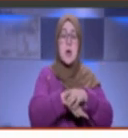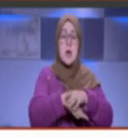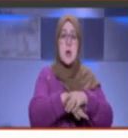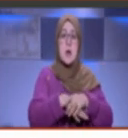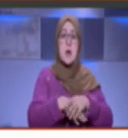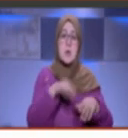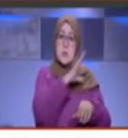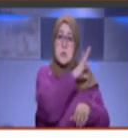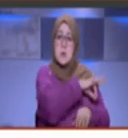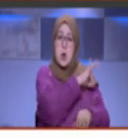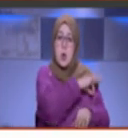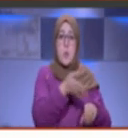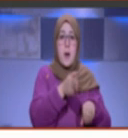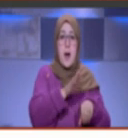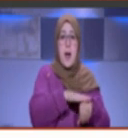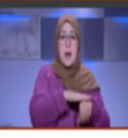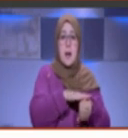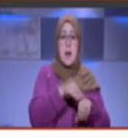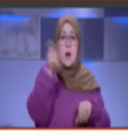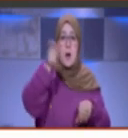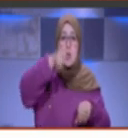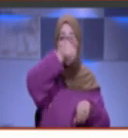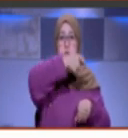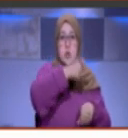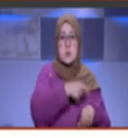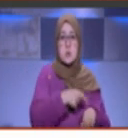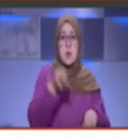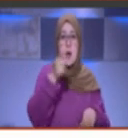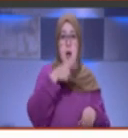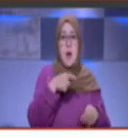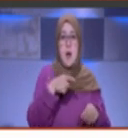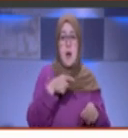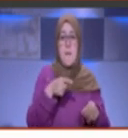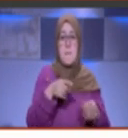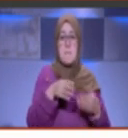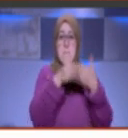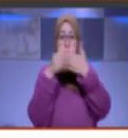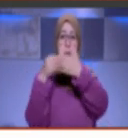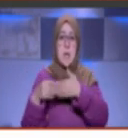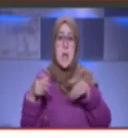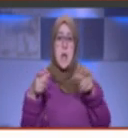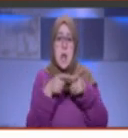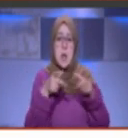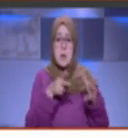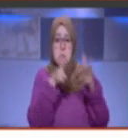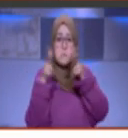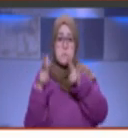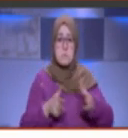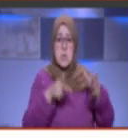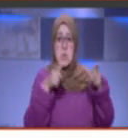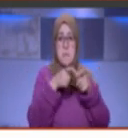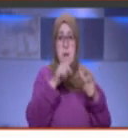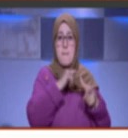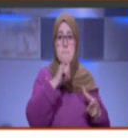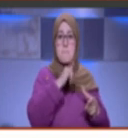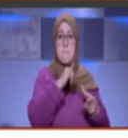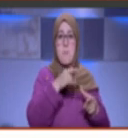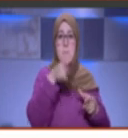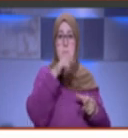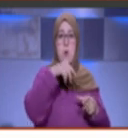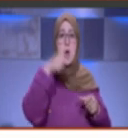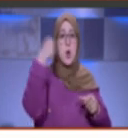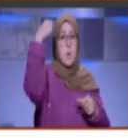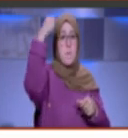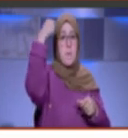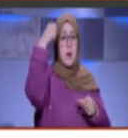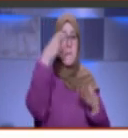لقاء أجراه عبر الدائرة التلفزيونية المغلقة تم بين الرئيس الروسي فلاديمير بوتين ورؤساء مراكز الأبحاث الروسية